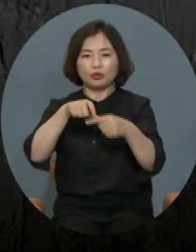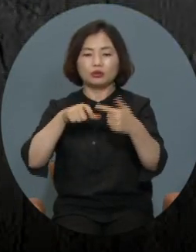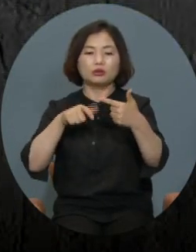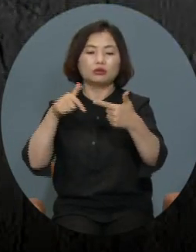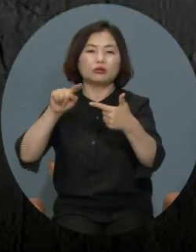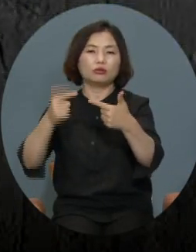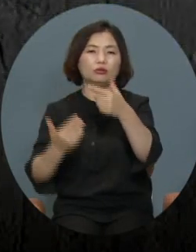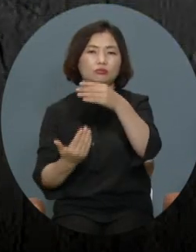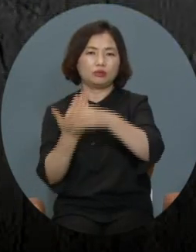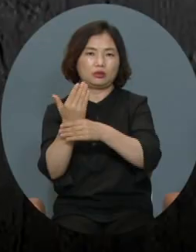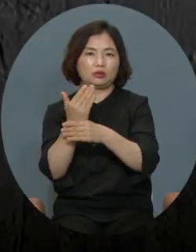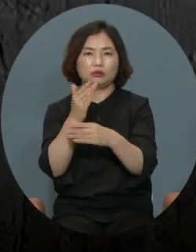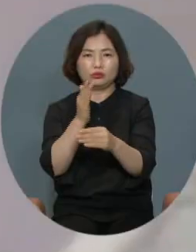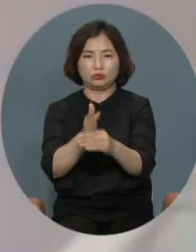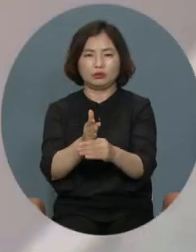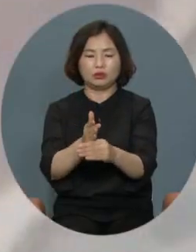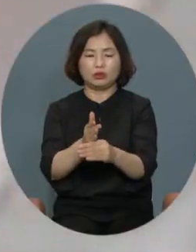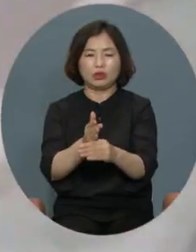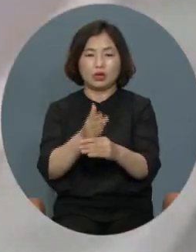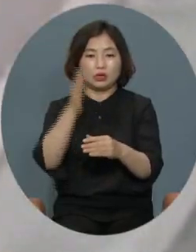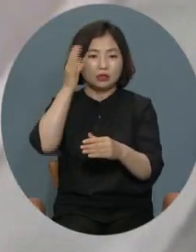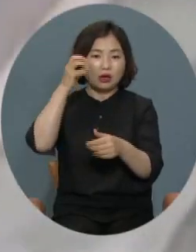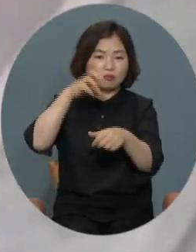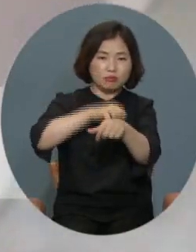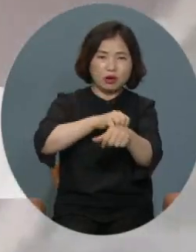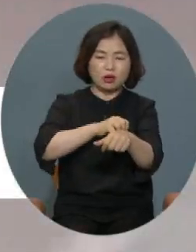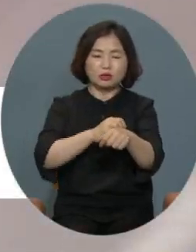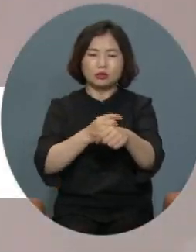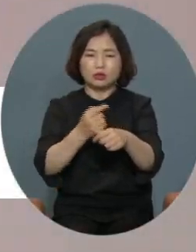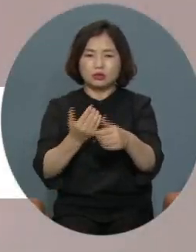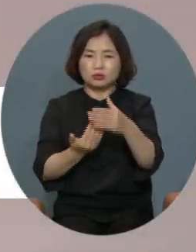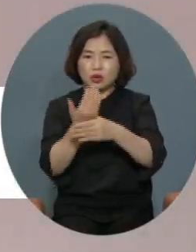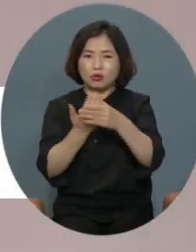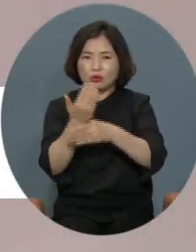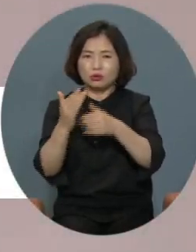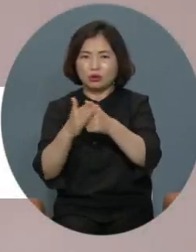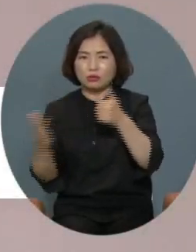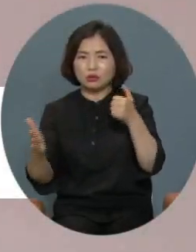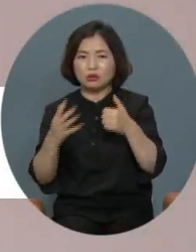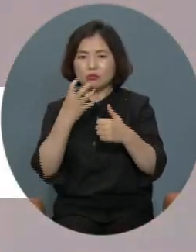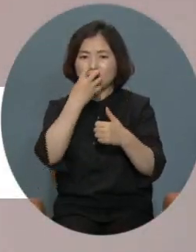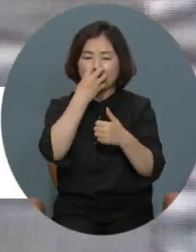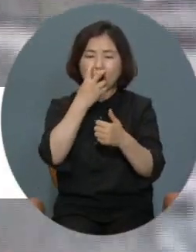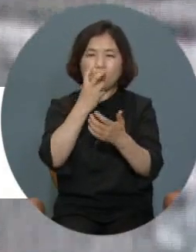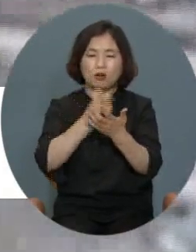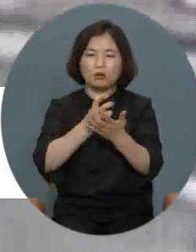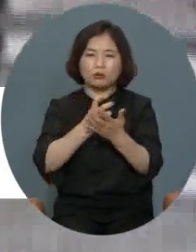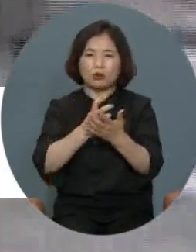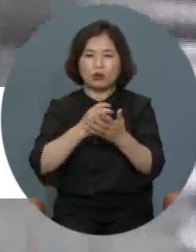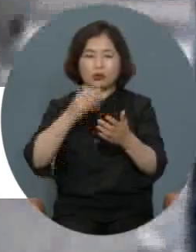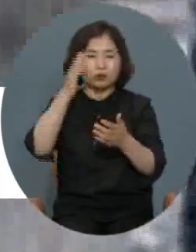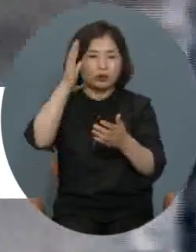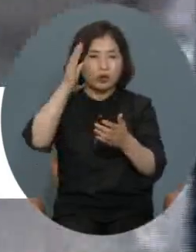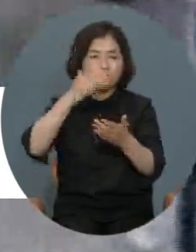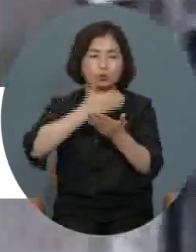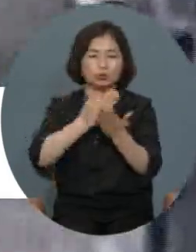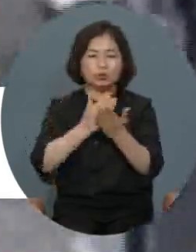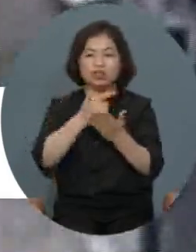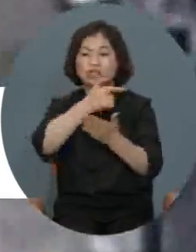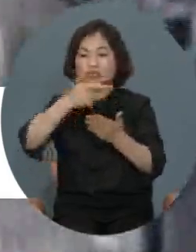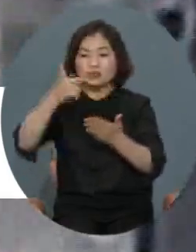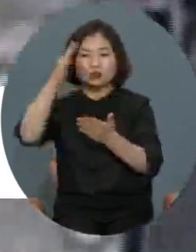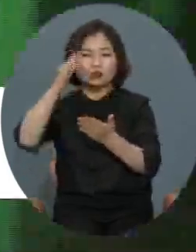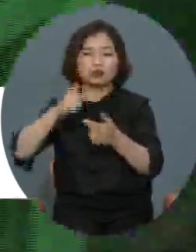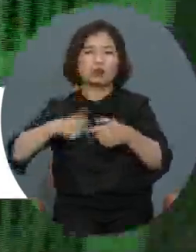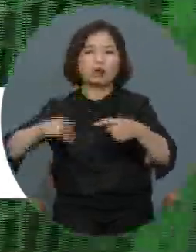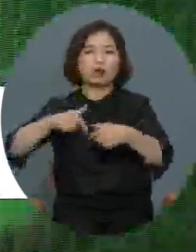6권 이상 발생했습니다 괴물 인 사고가 적지 않게 발생한다 보니 2막의 의무 착용 견종을 대형 견 등으로